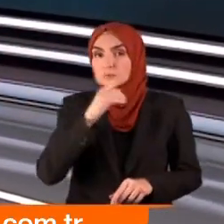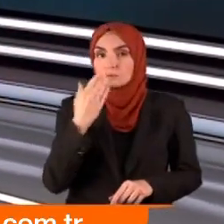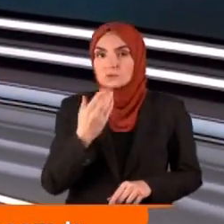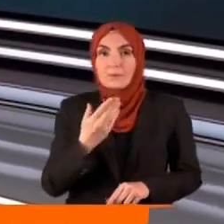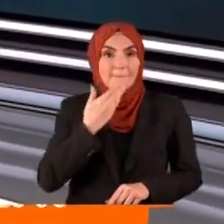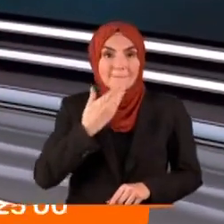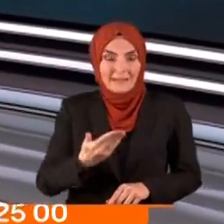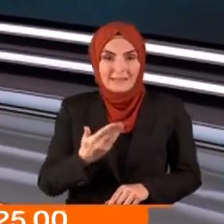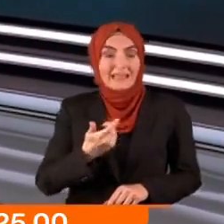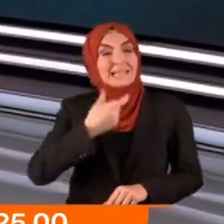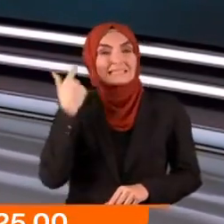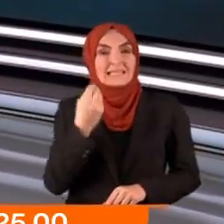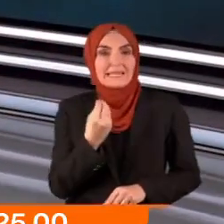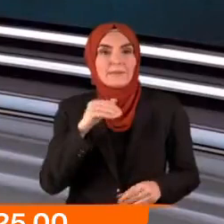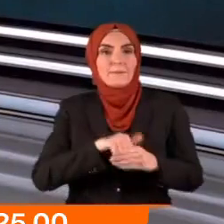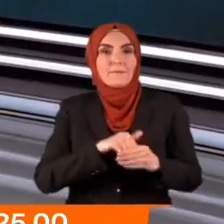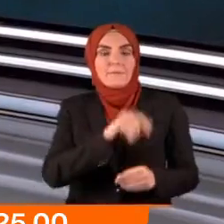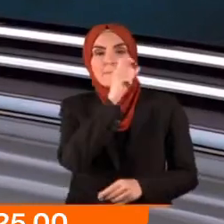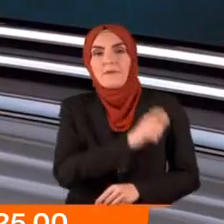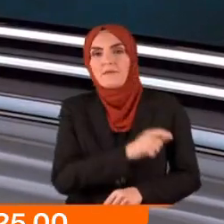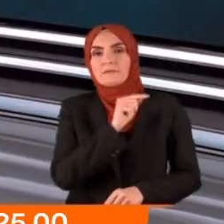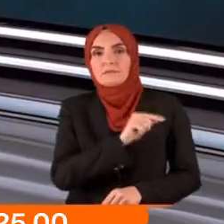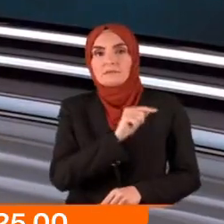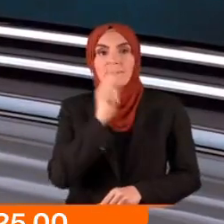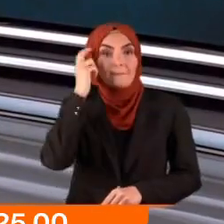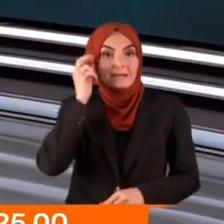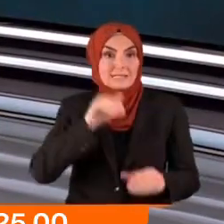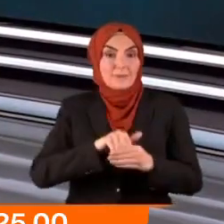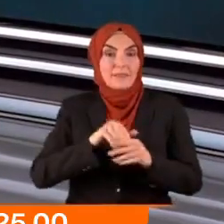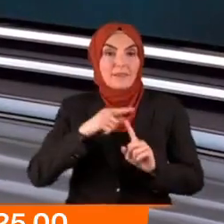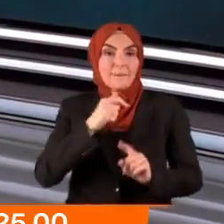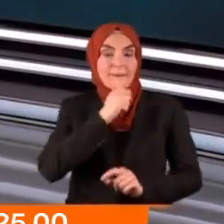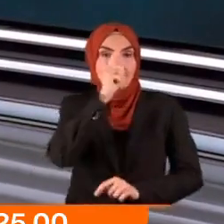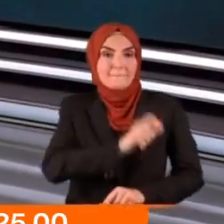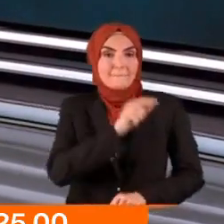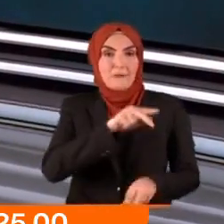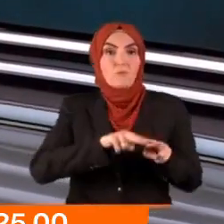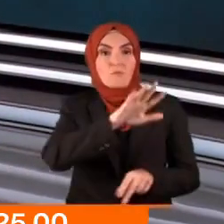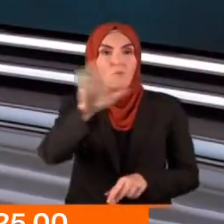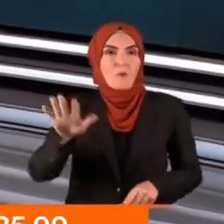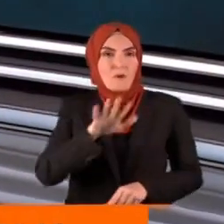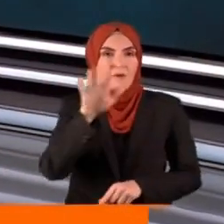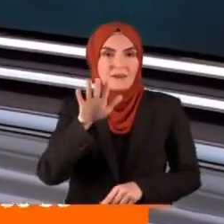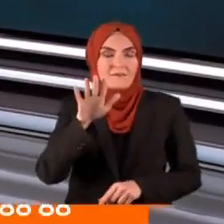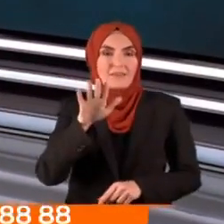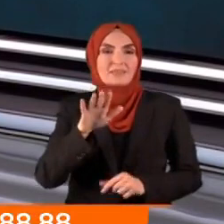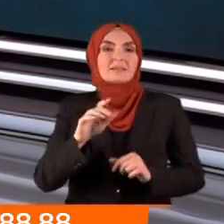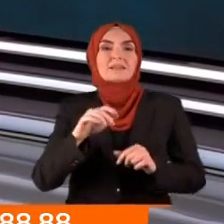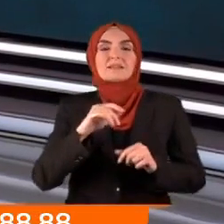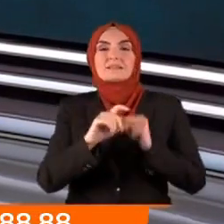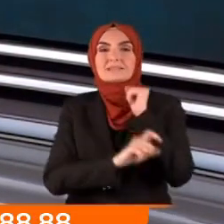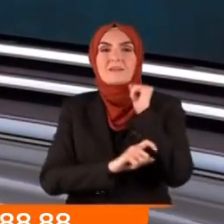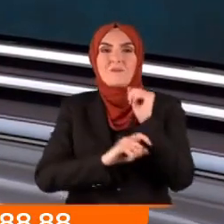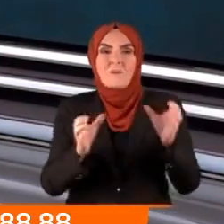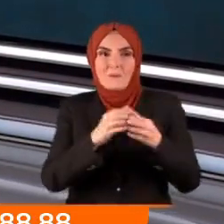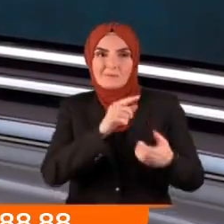İYİ Partili. Manisa Milletvekili Tamer Akkal muhalefetin HDP oyları için terör örgütleriyle işbirliği yaptığını savundu.